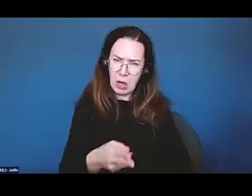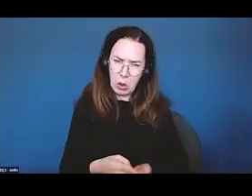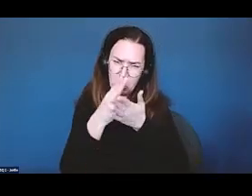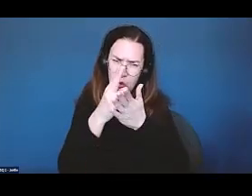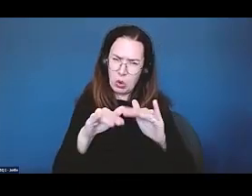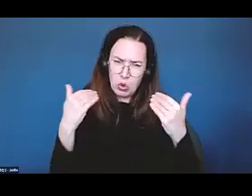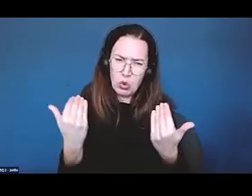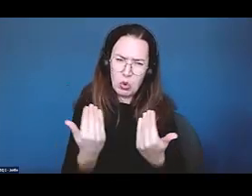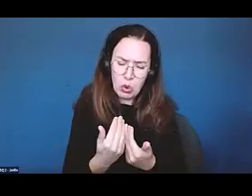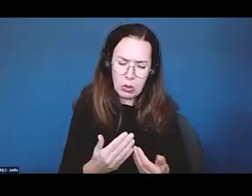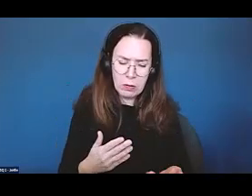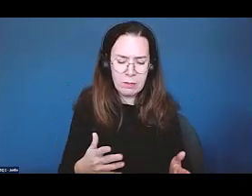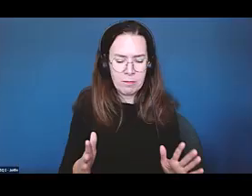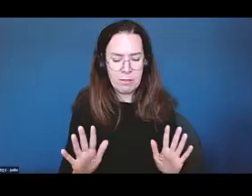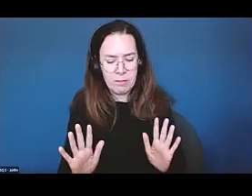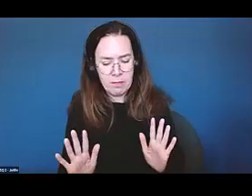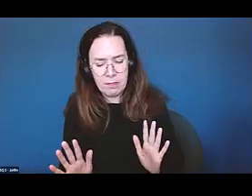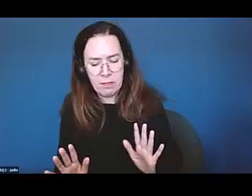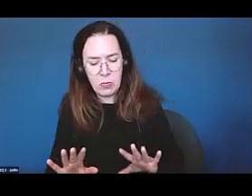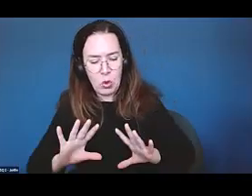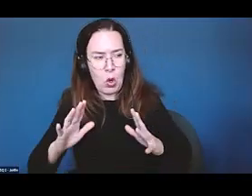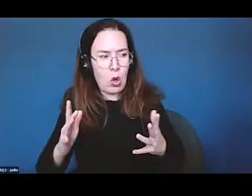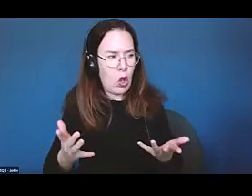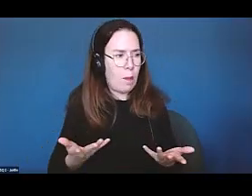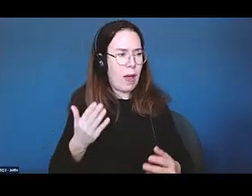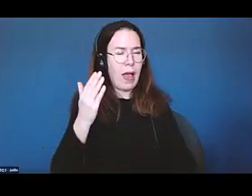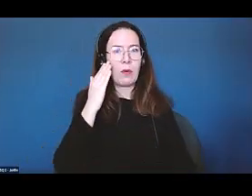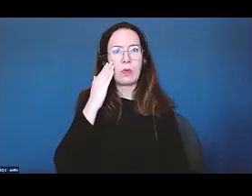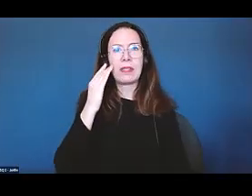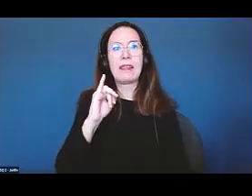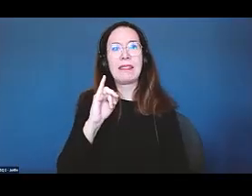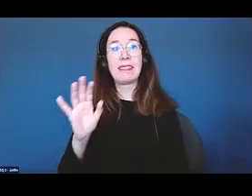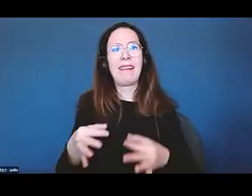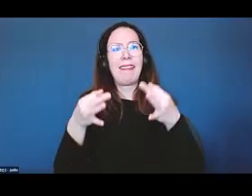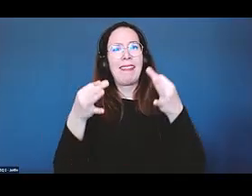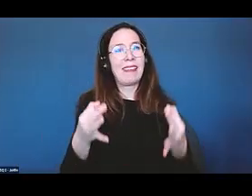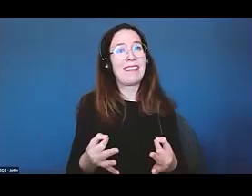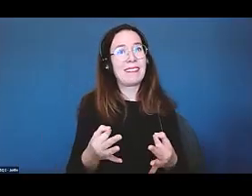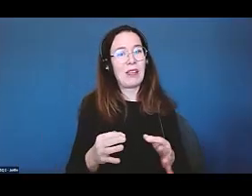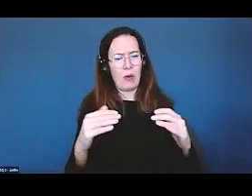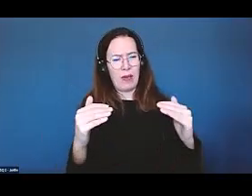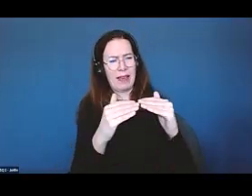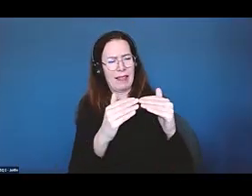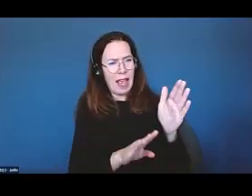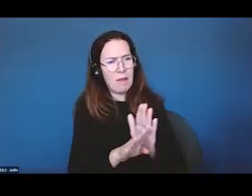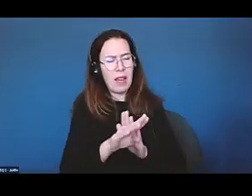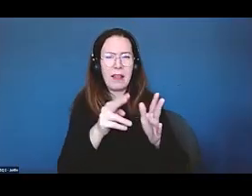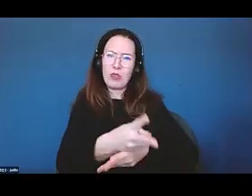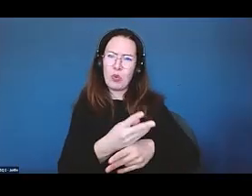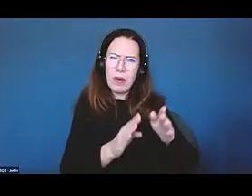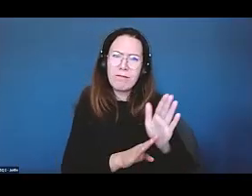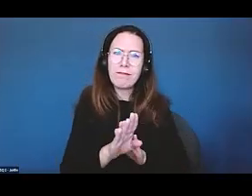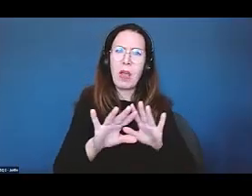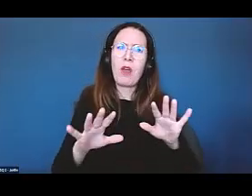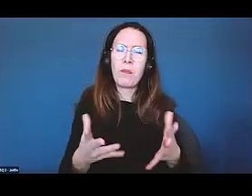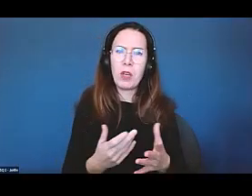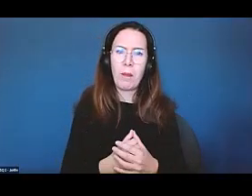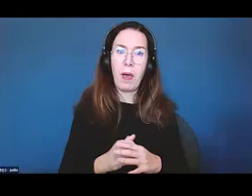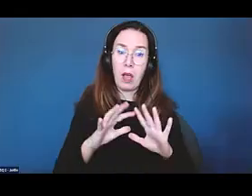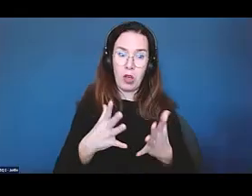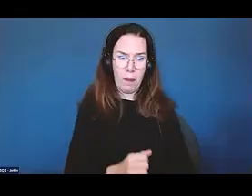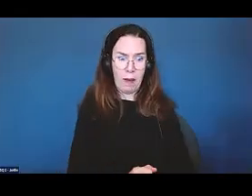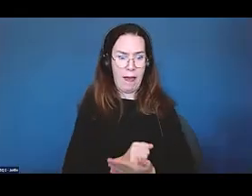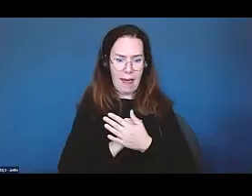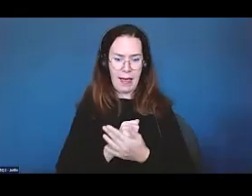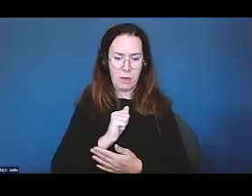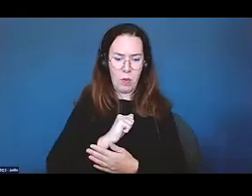ressources? Nous nous posons des questions sur comment savoir si les décisions vont améliorer l'équité et les soins et comment